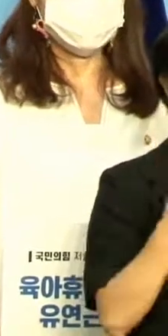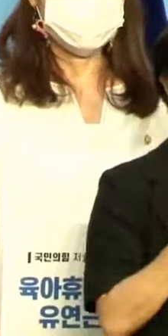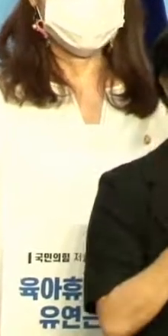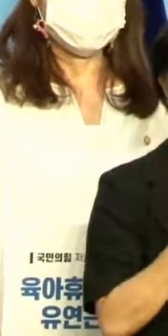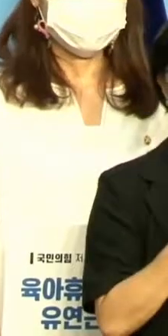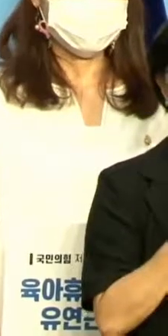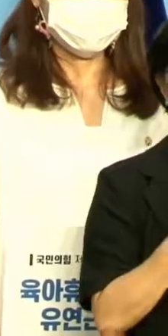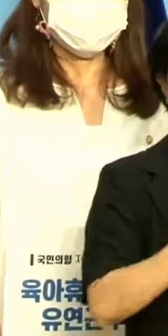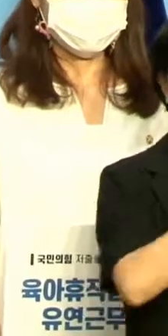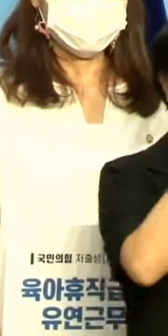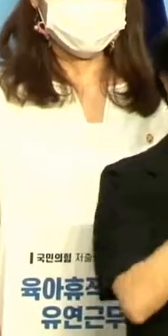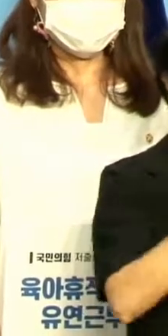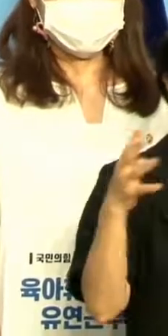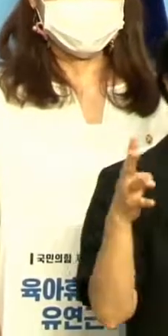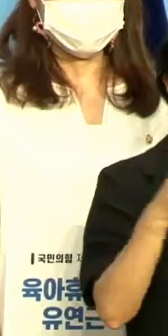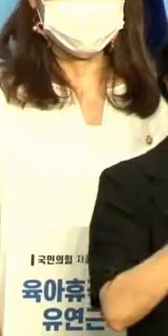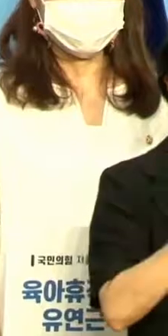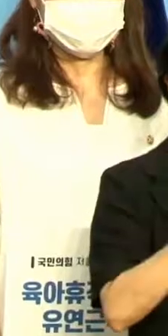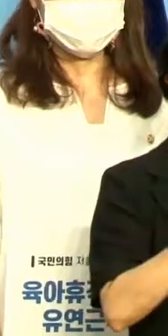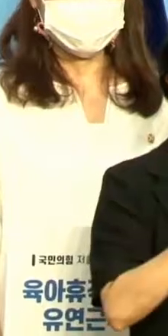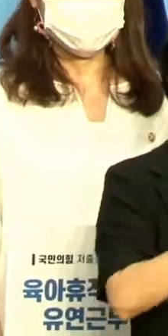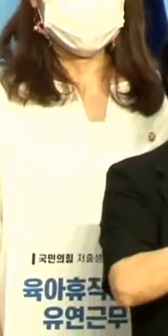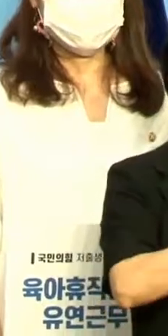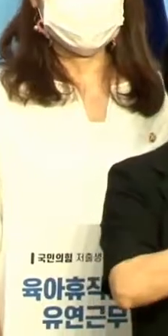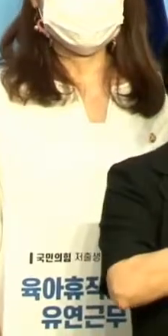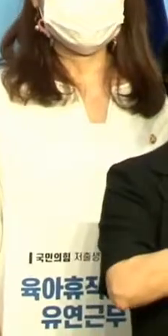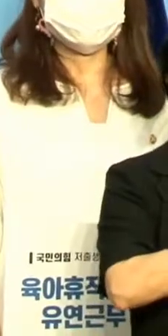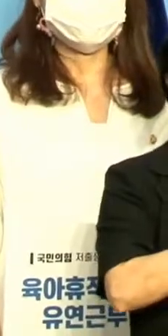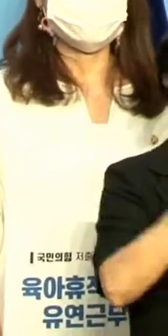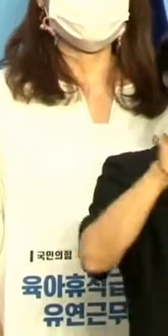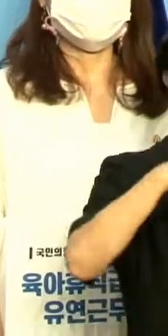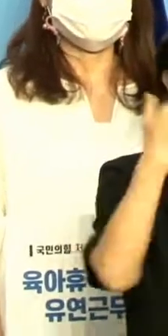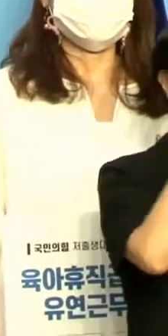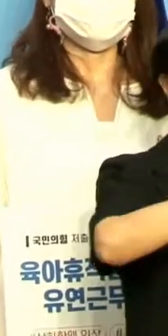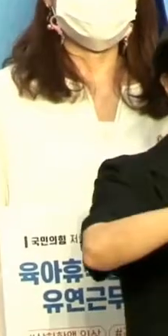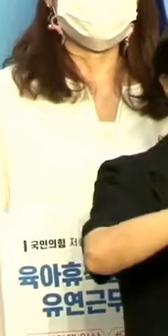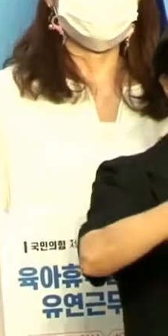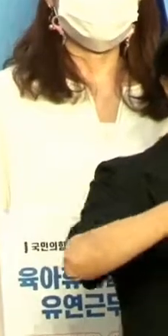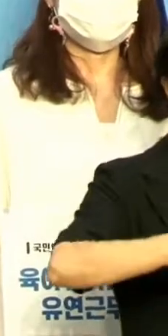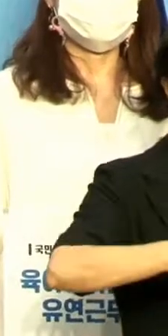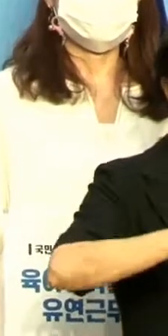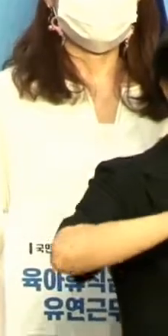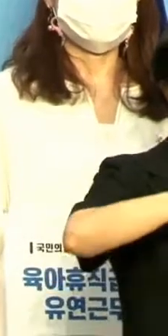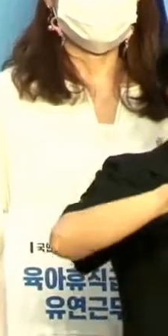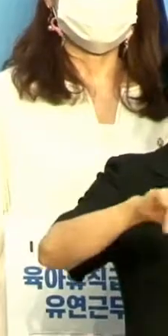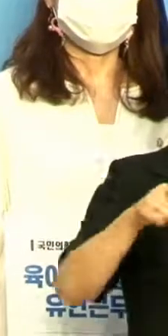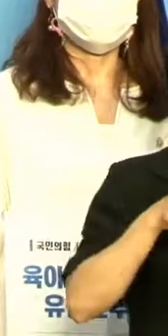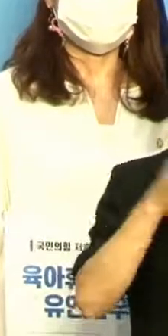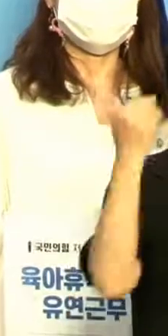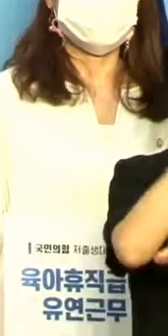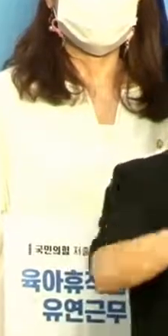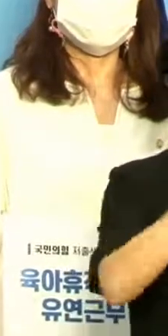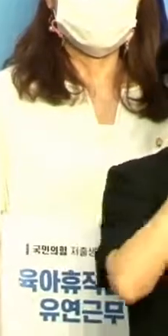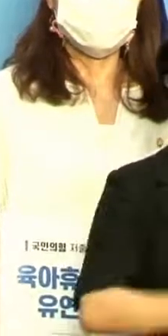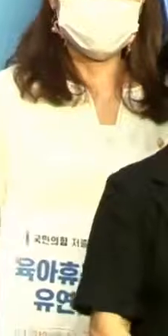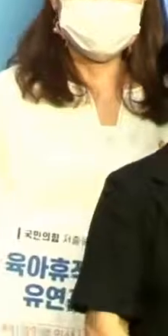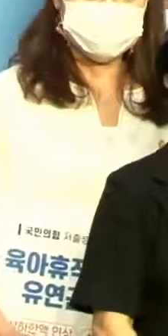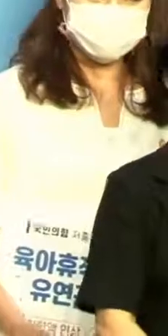사회적 합의와 숙이가 필요한 정책에 대해서는 별도의 툴이 를 거쳐 추진할 계획입니다